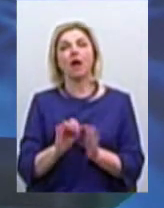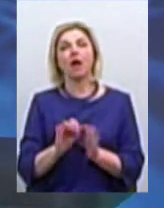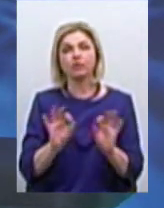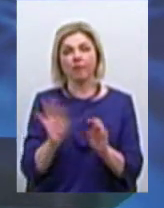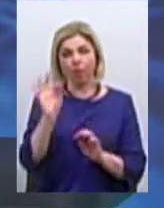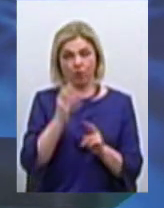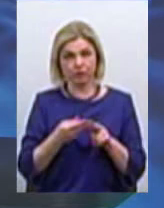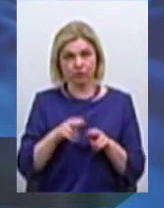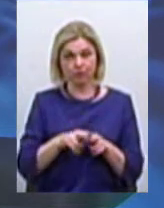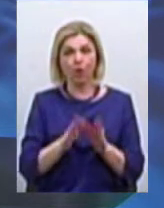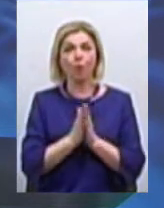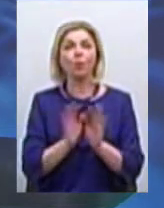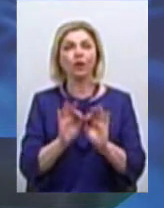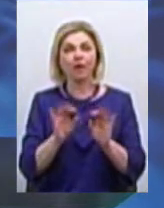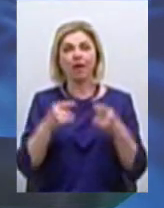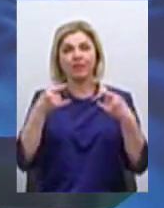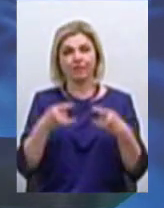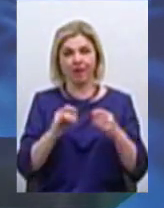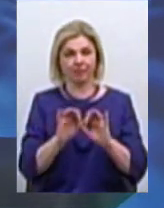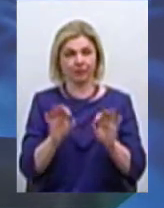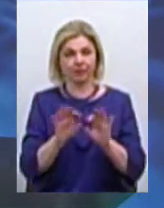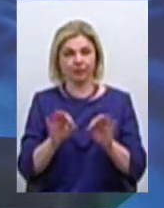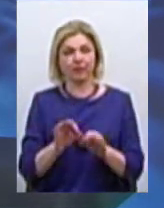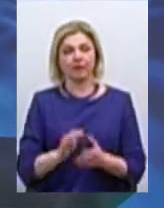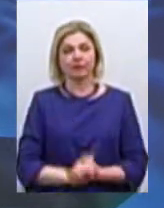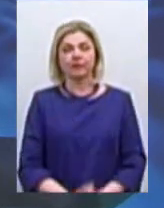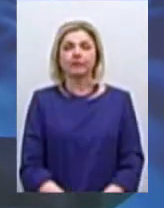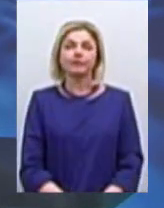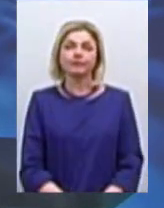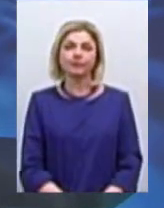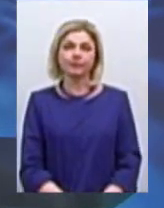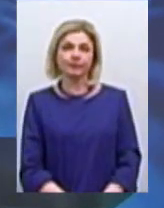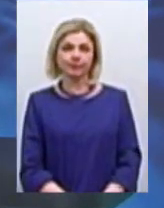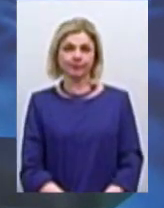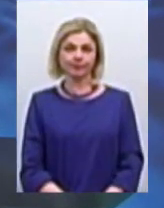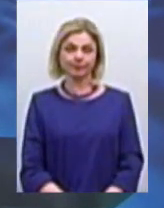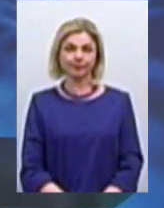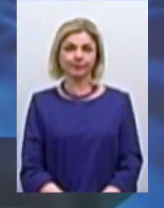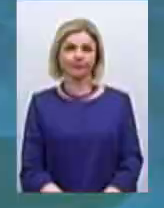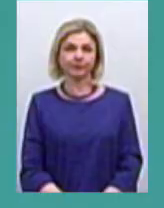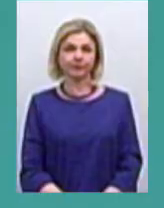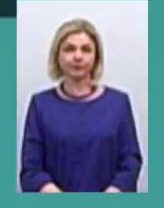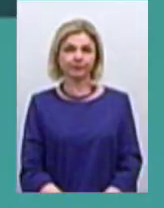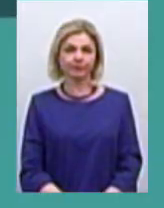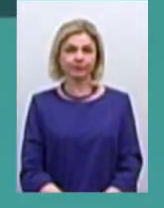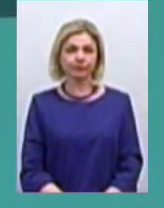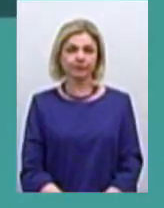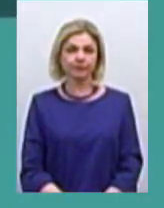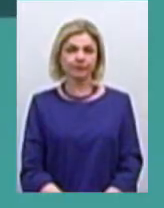це. І, будь ласка, фрагмент сюжету Євгенії Голубової та Юлії Кускової.